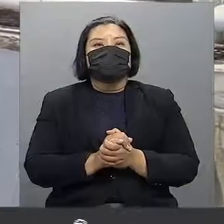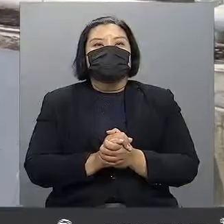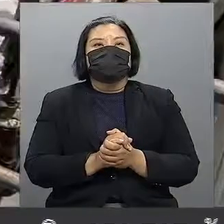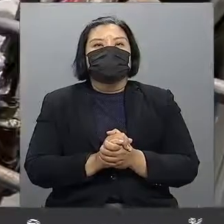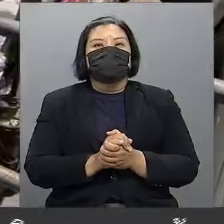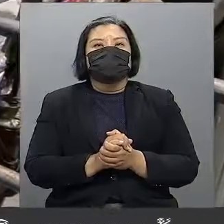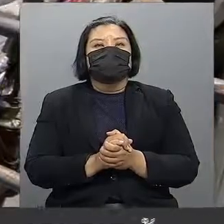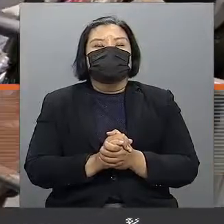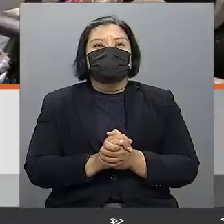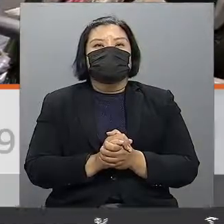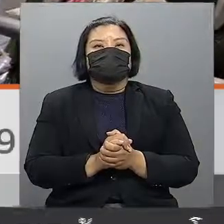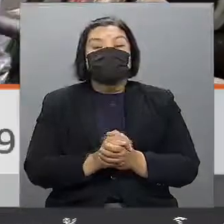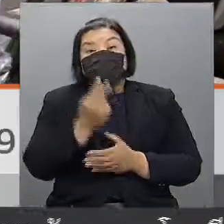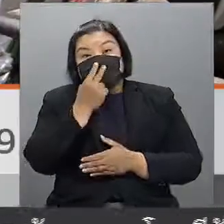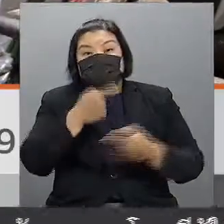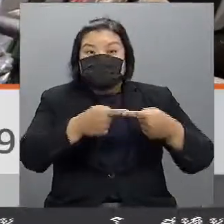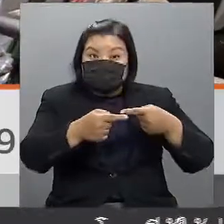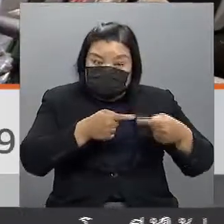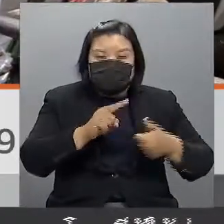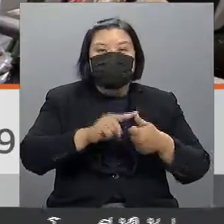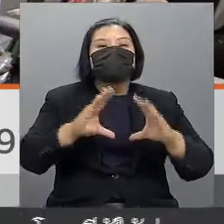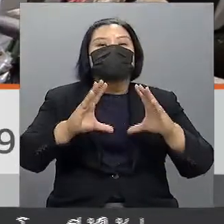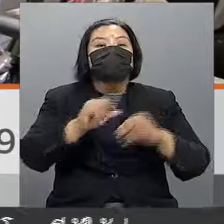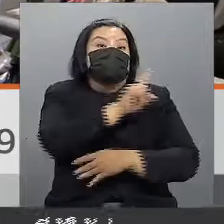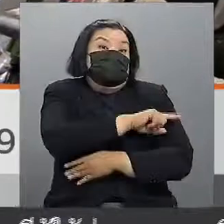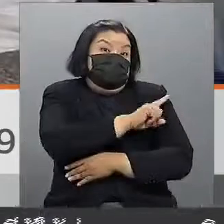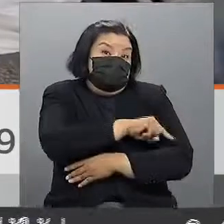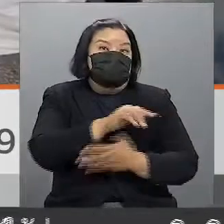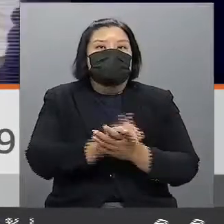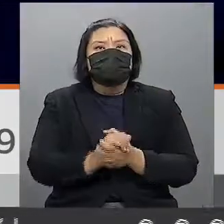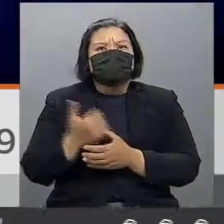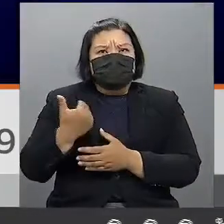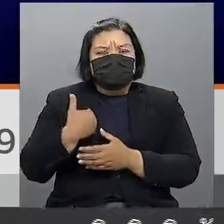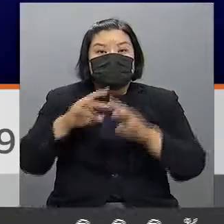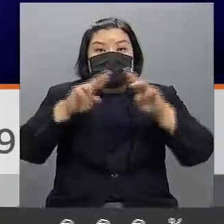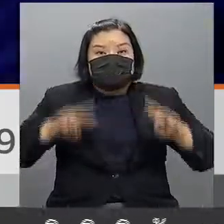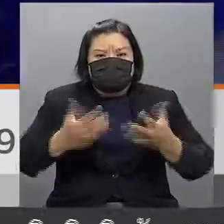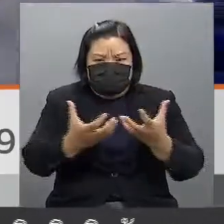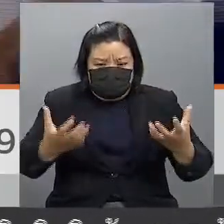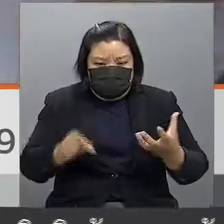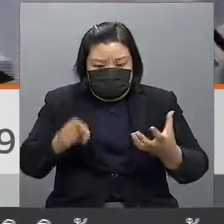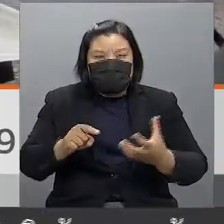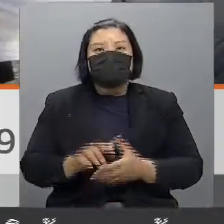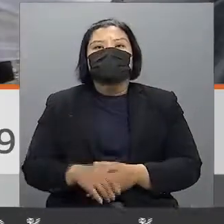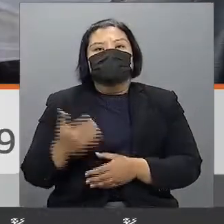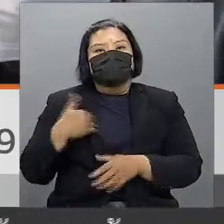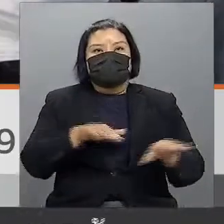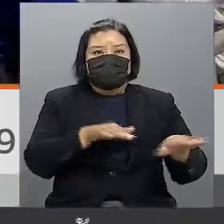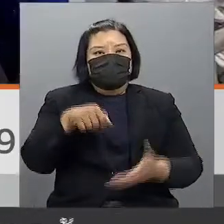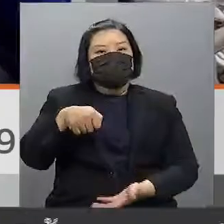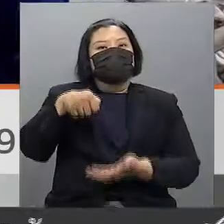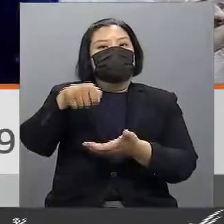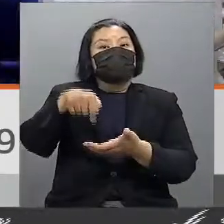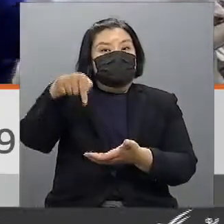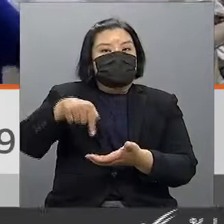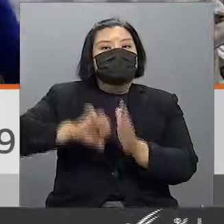พลาสติกและโฟมภายในห้างสรรพสินค้าขนาดใหญ่ถูกจัดเตรียมไว้ให้พนักงานเทศบาลตำบลสุเทพอำเภอเมืองเชียงใหม่เข้า